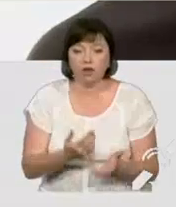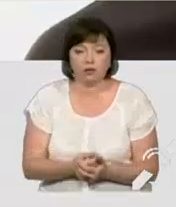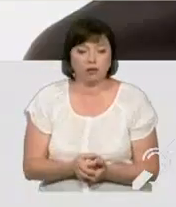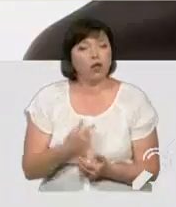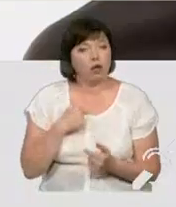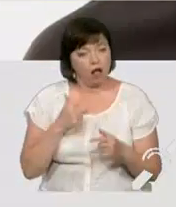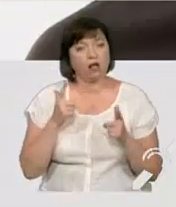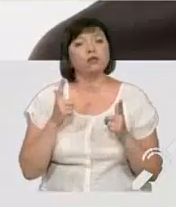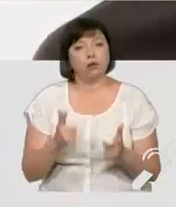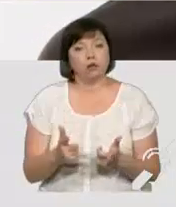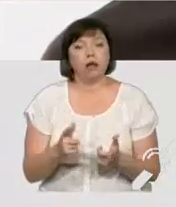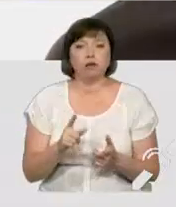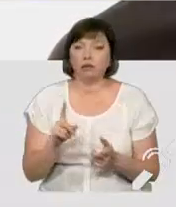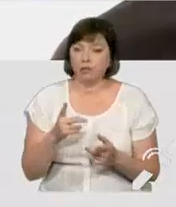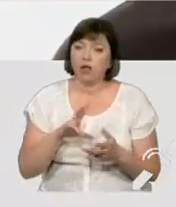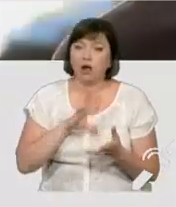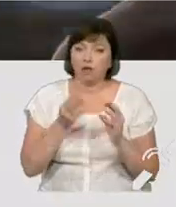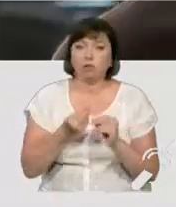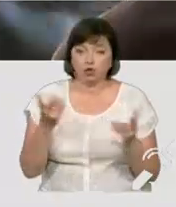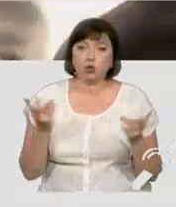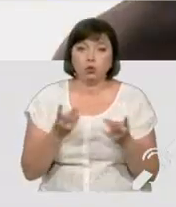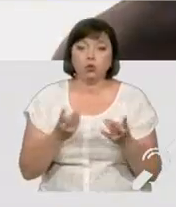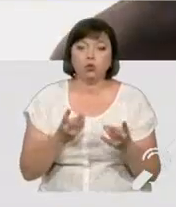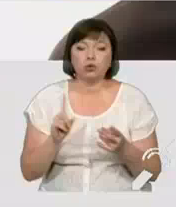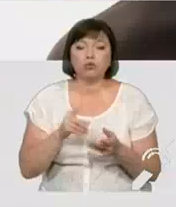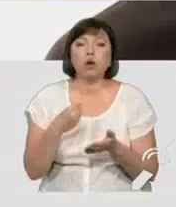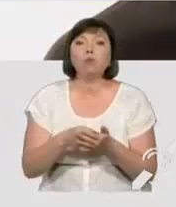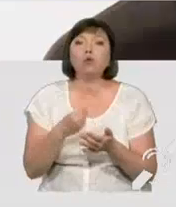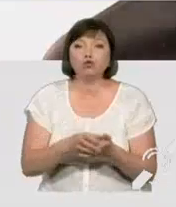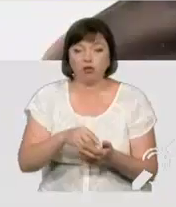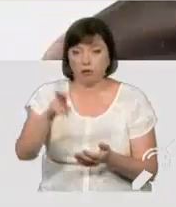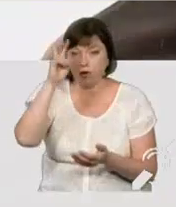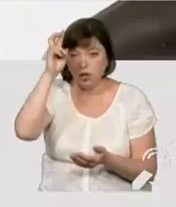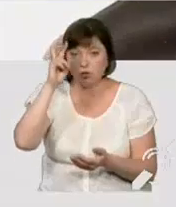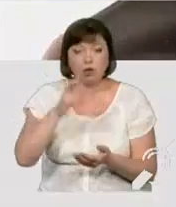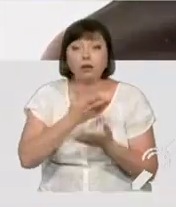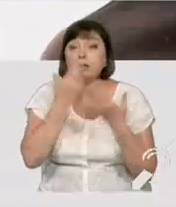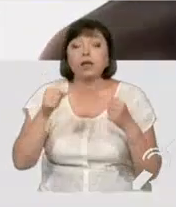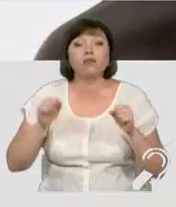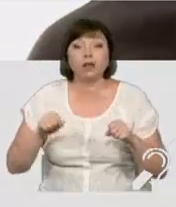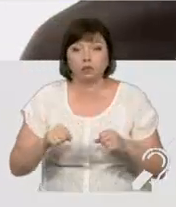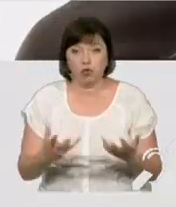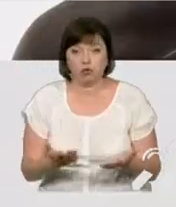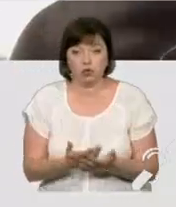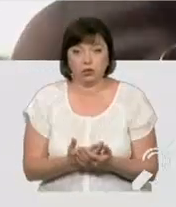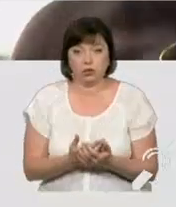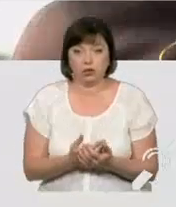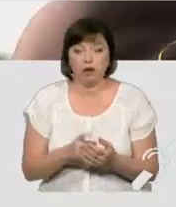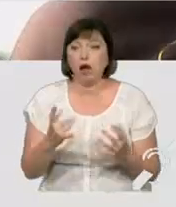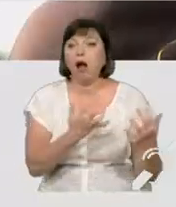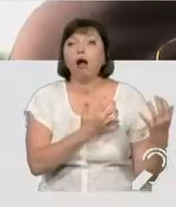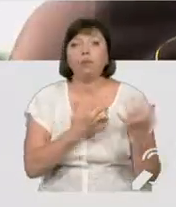sunt de acord, cred că n-ar strica, deoarece bugetul statului nu are posibilitate de ne